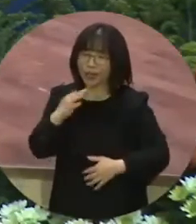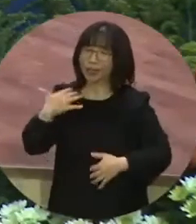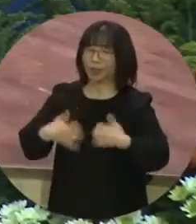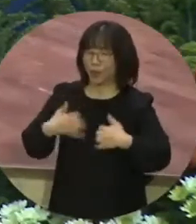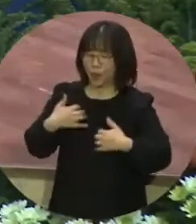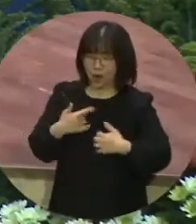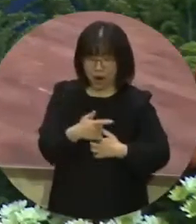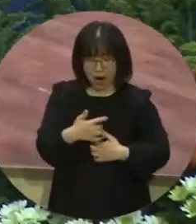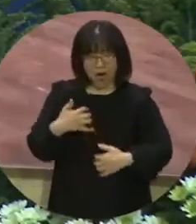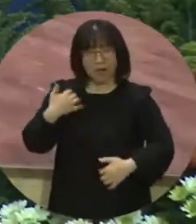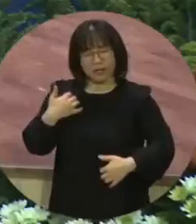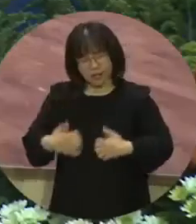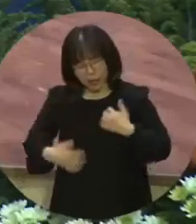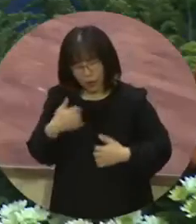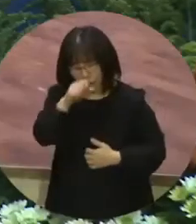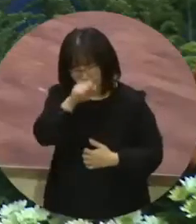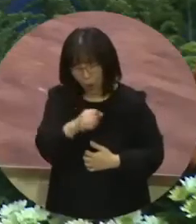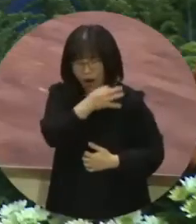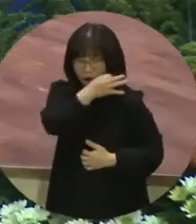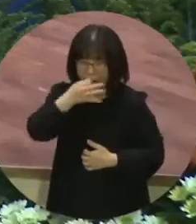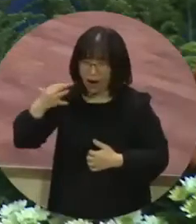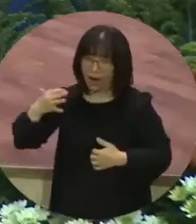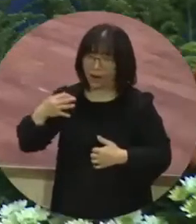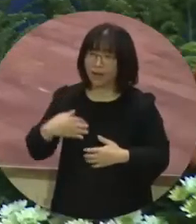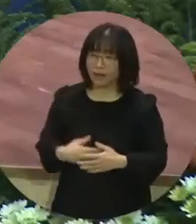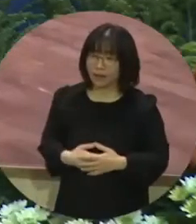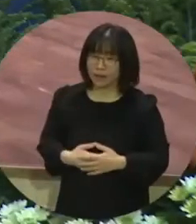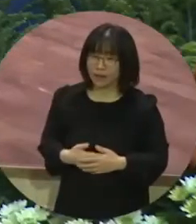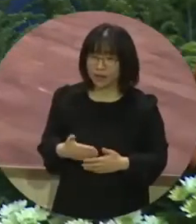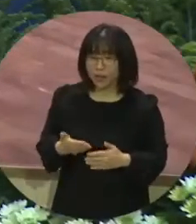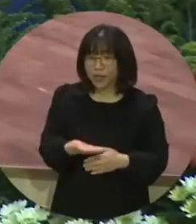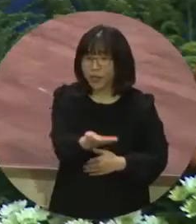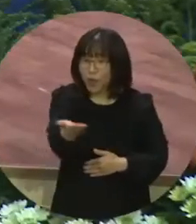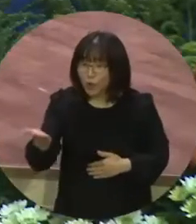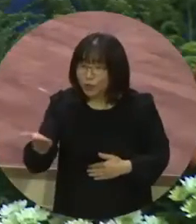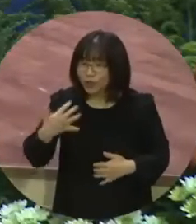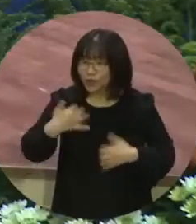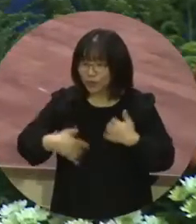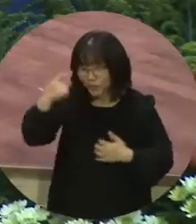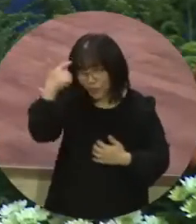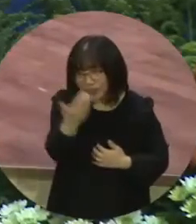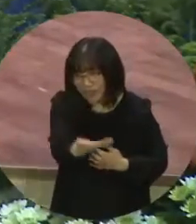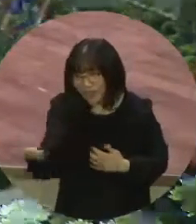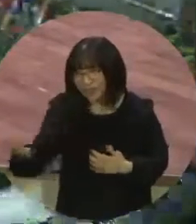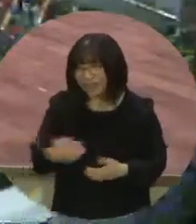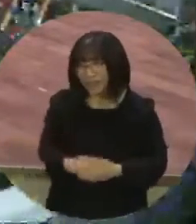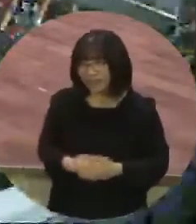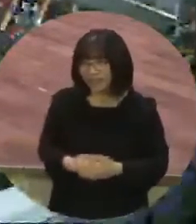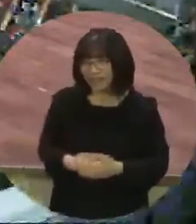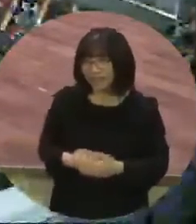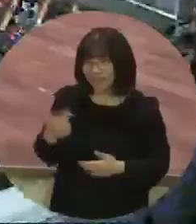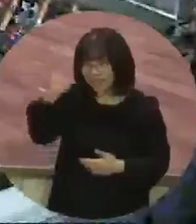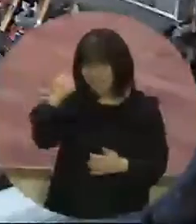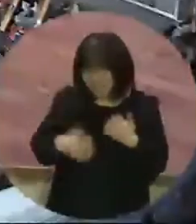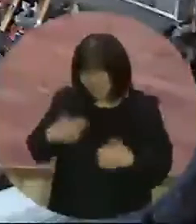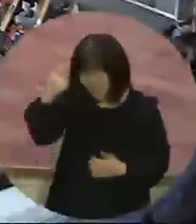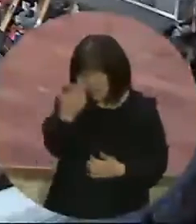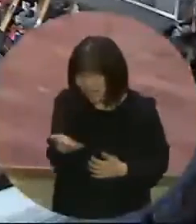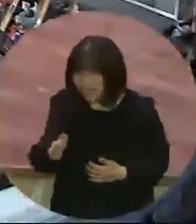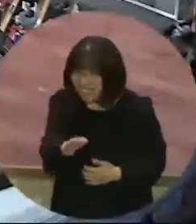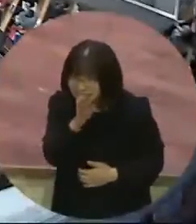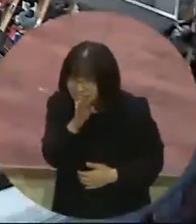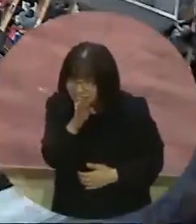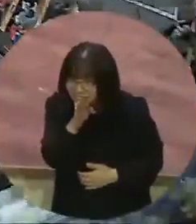게 즐겁고 사는 게 기뻐요. 물어봅시다. 예언자 성도 여러분 기쁩니까? 기쁘냐고요?